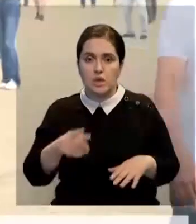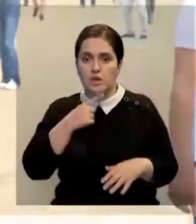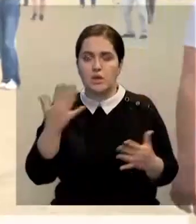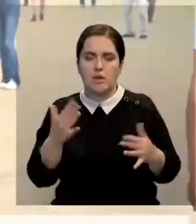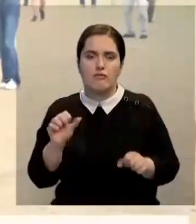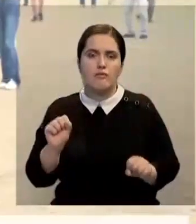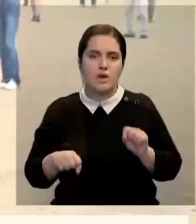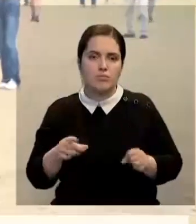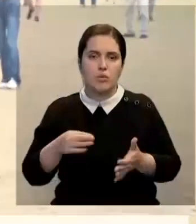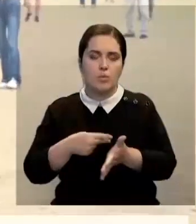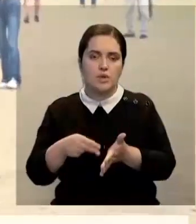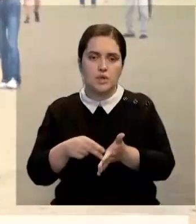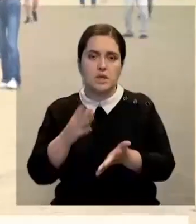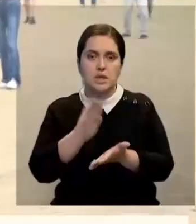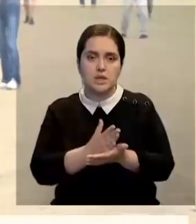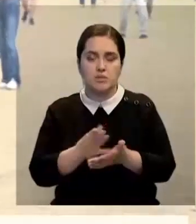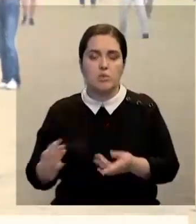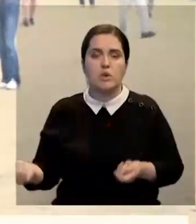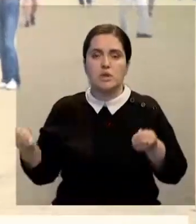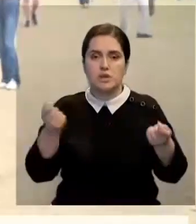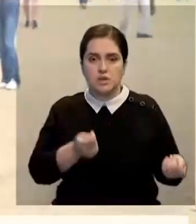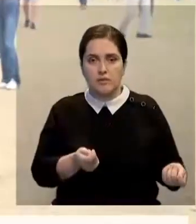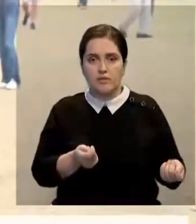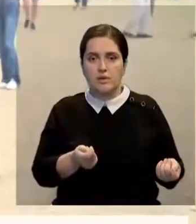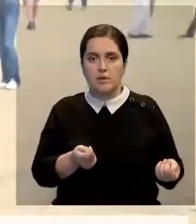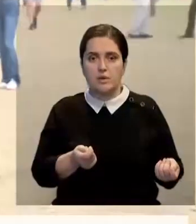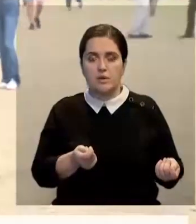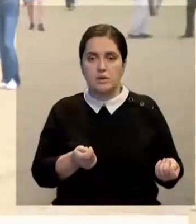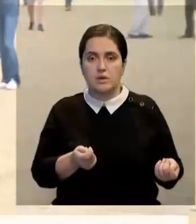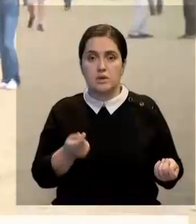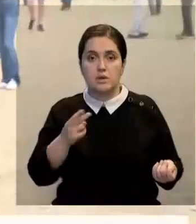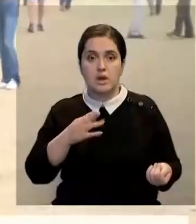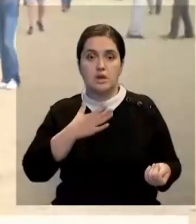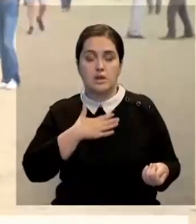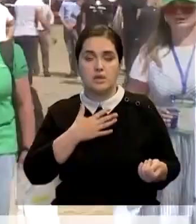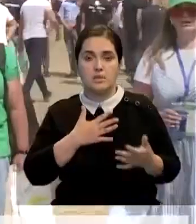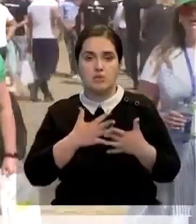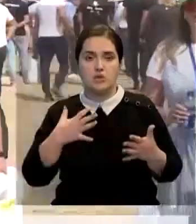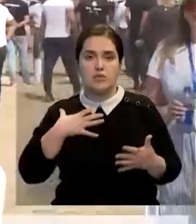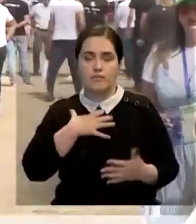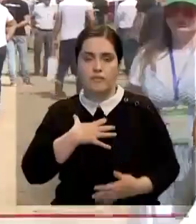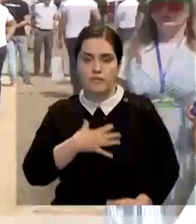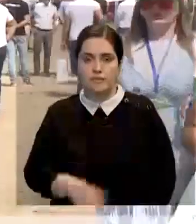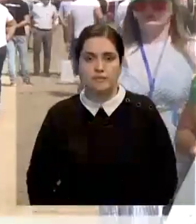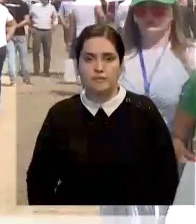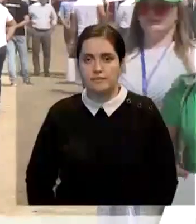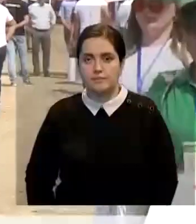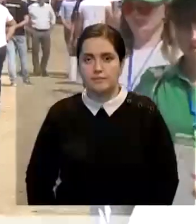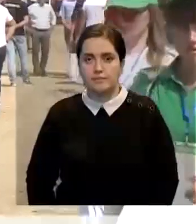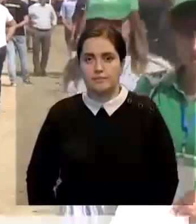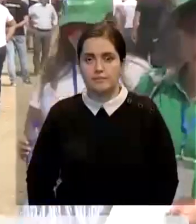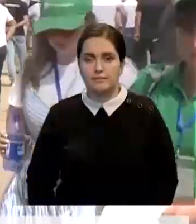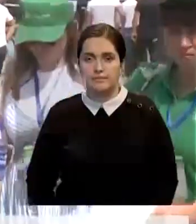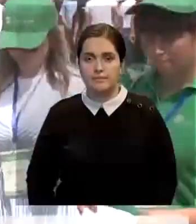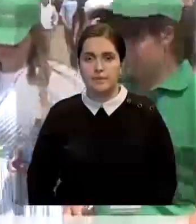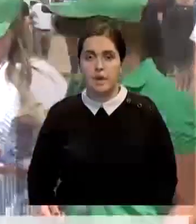возможности по приобретению есть, по доставке, по всему остальному. Поэтому однозначно это и для нас имеет большую пользу. Здесь вличную представлено 5